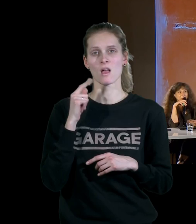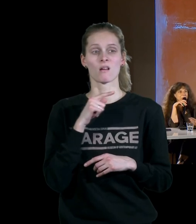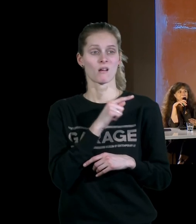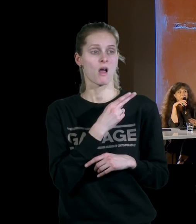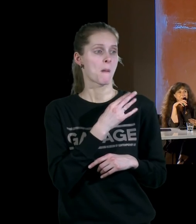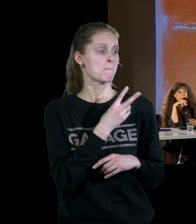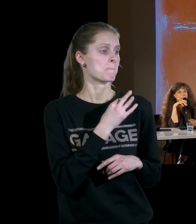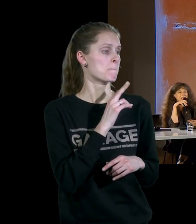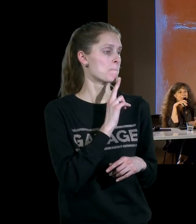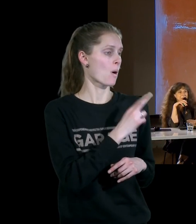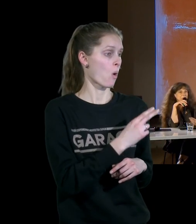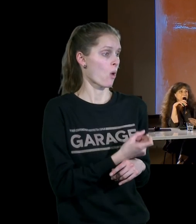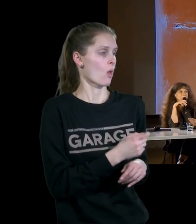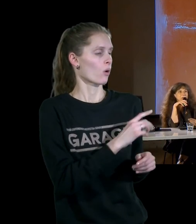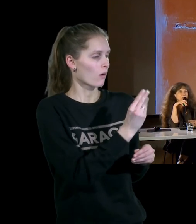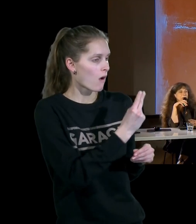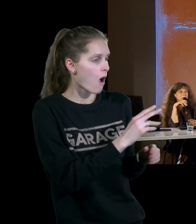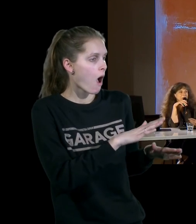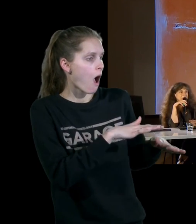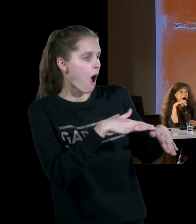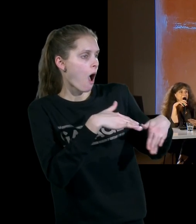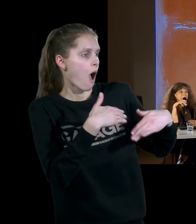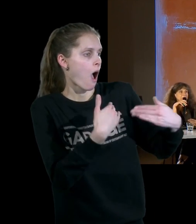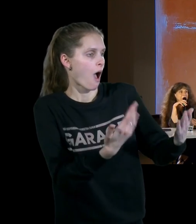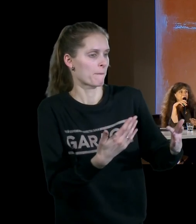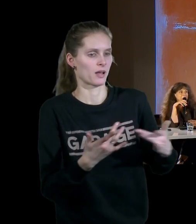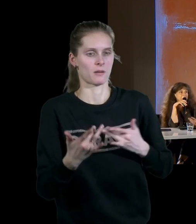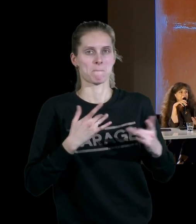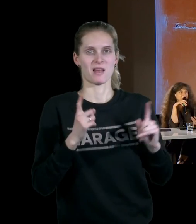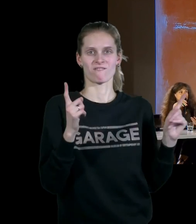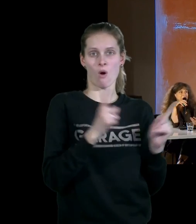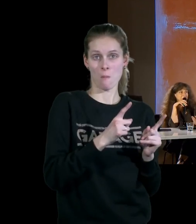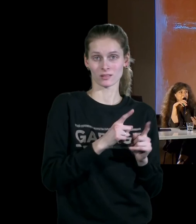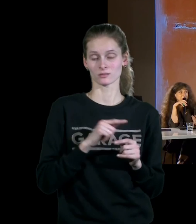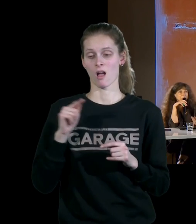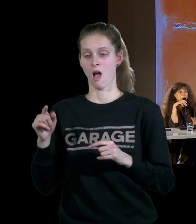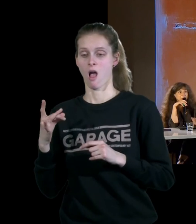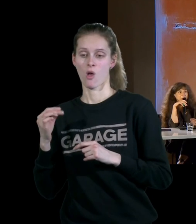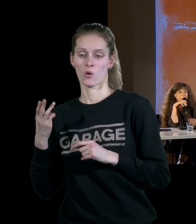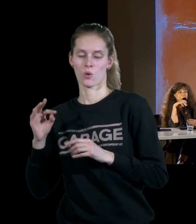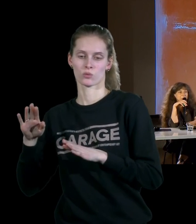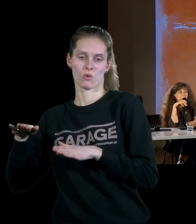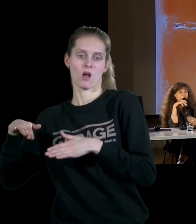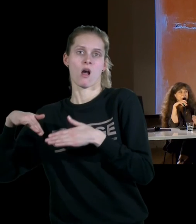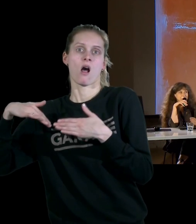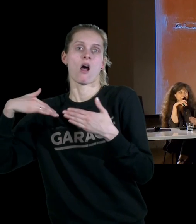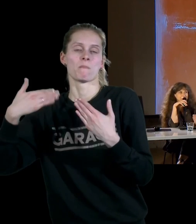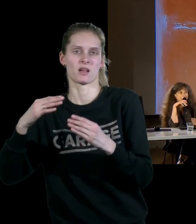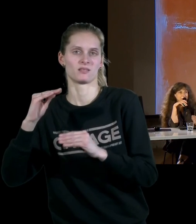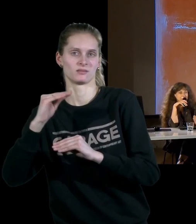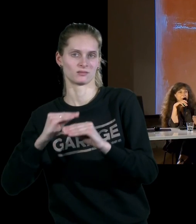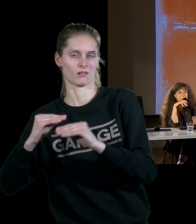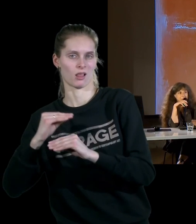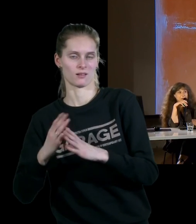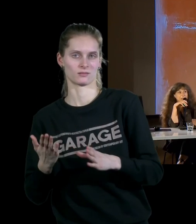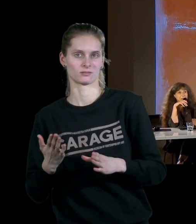искусство перформанса, из Ротко вышло искусство инсталляции, вышла та проблематика, которой потом начинают заниматься художники следующей